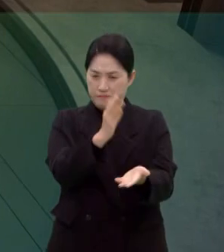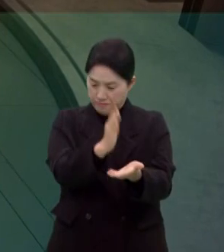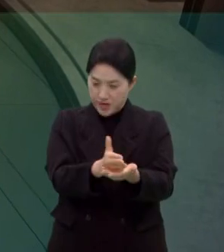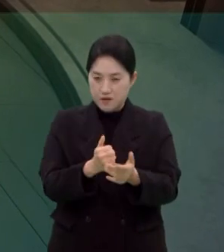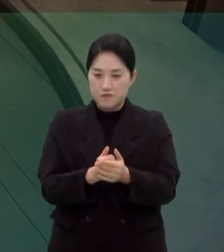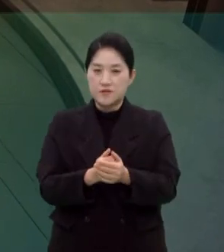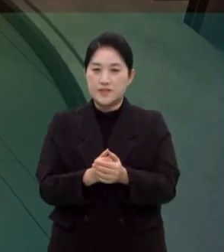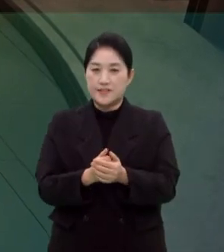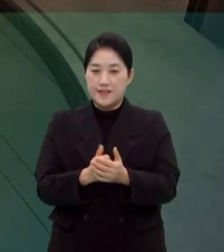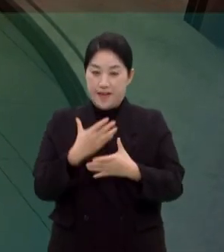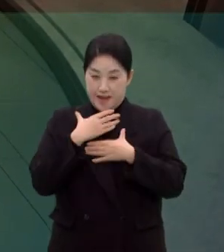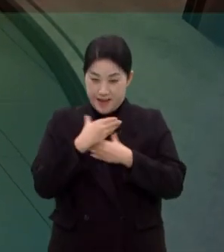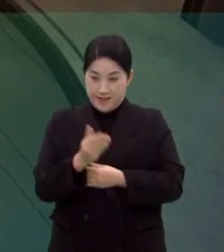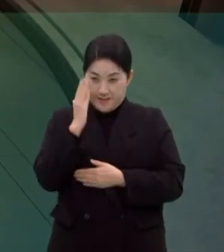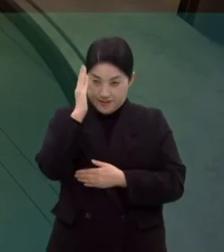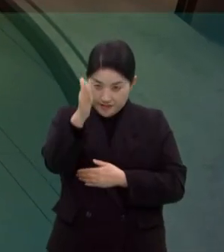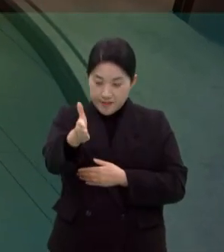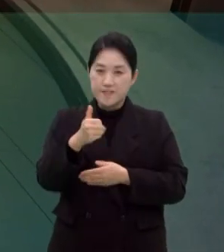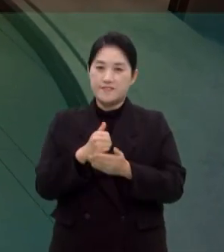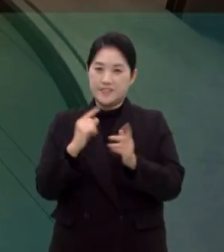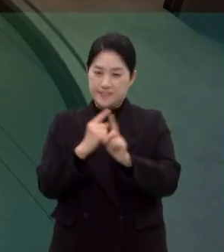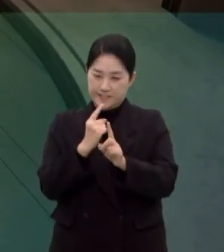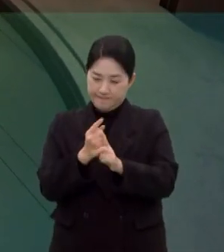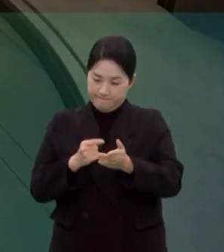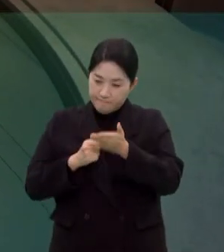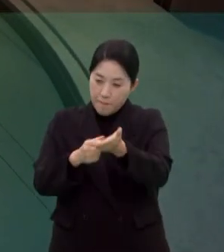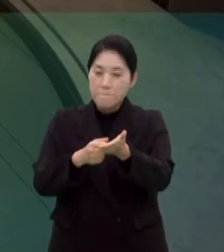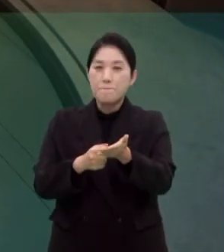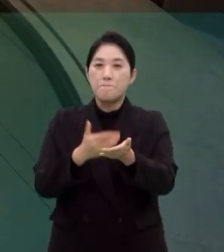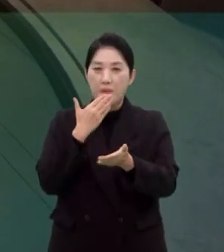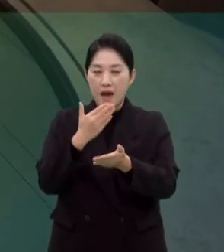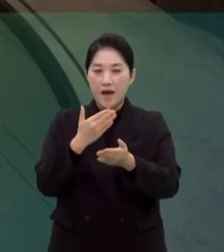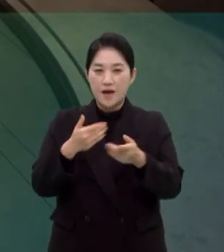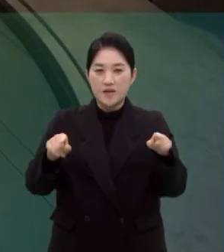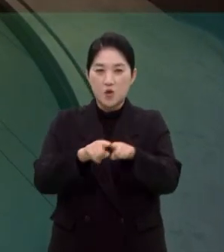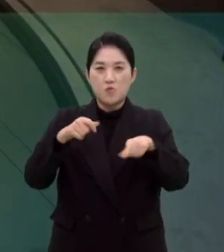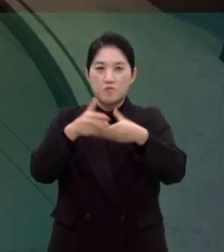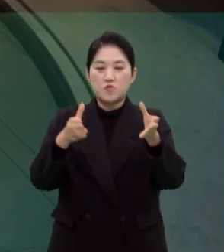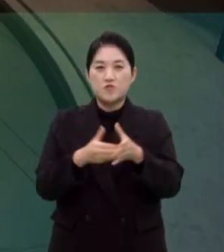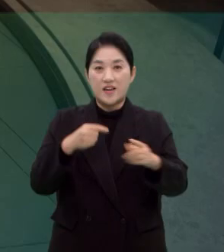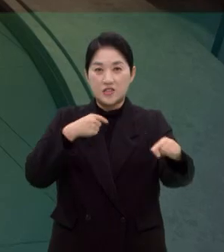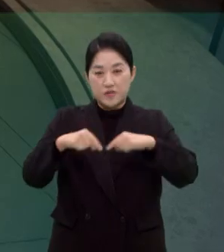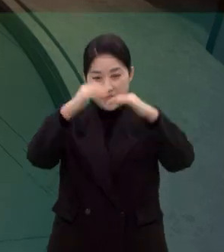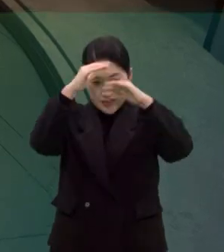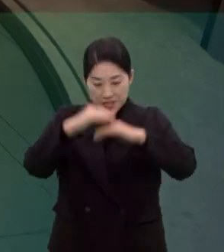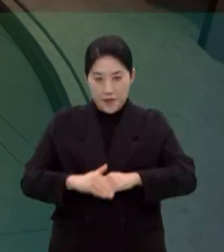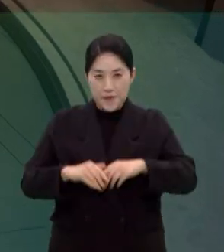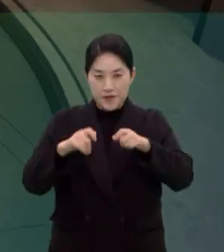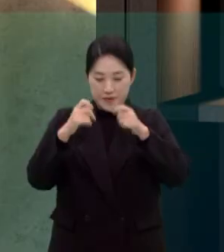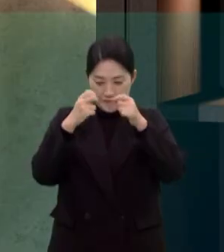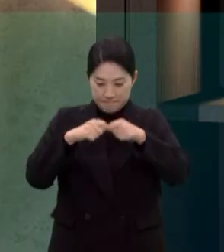능력이 있는 정당 더불어민주당의 정책들을 꼼꼼히 살펴봐 주시길 바랍니다.